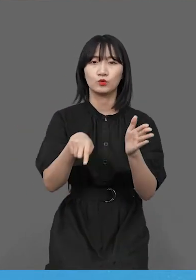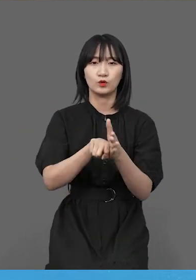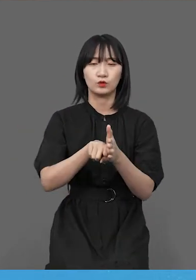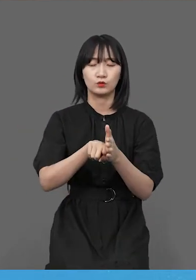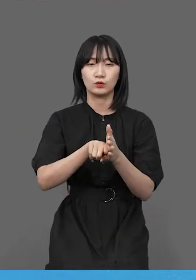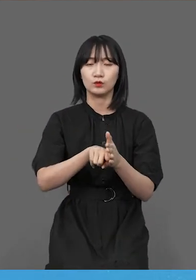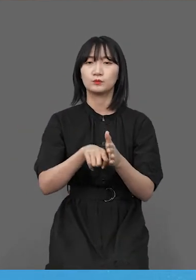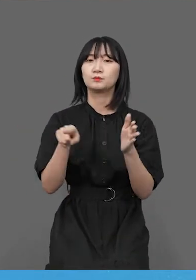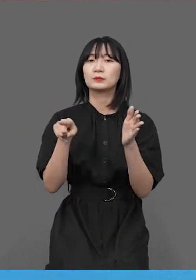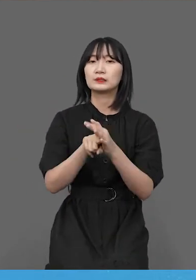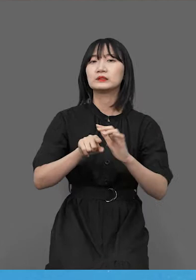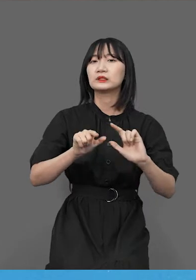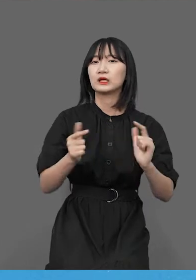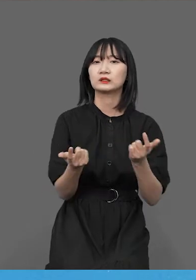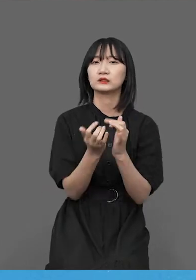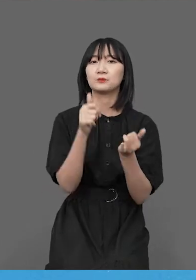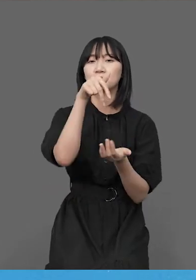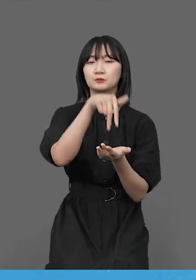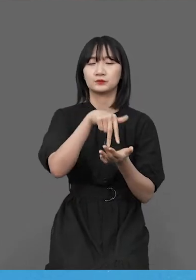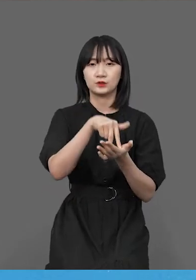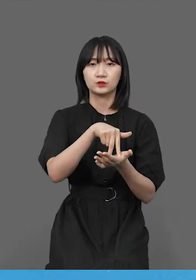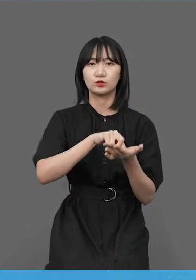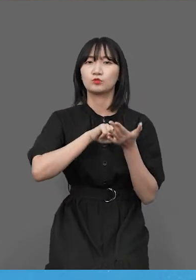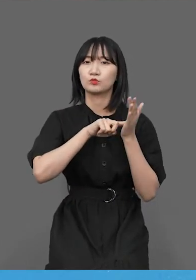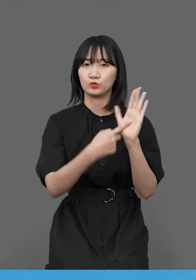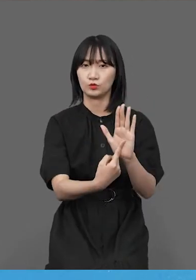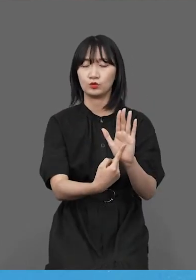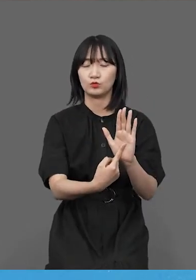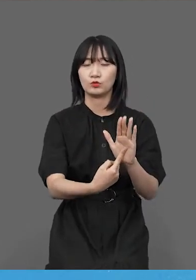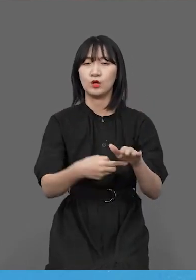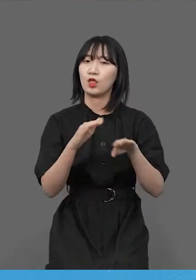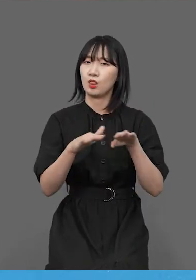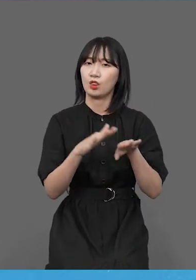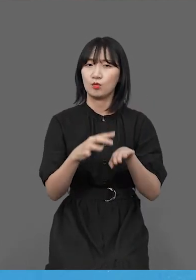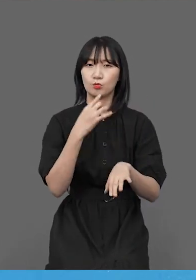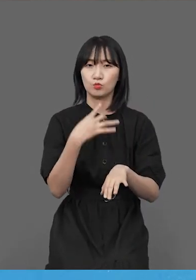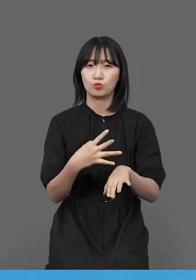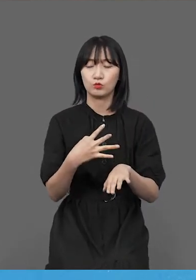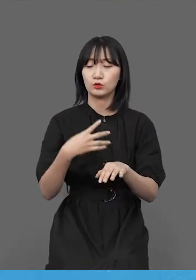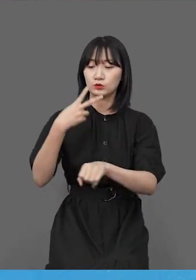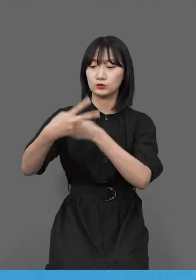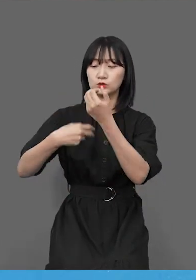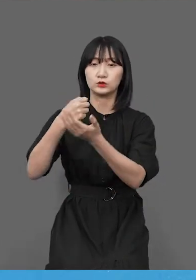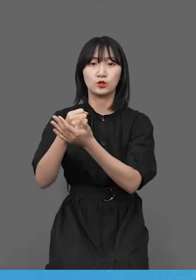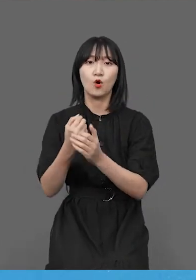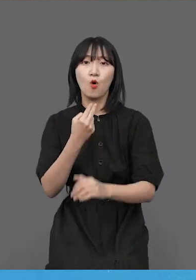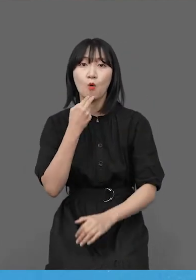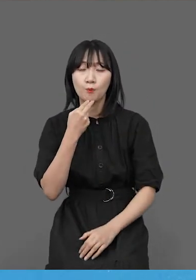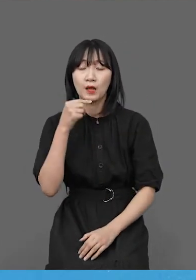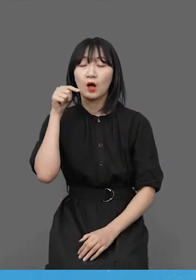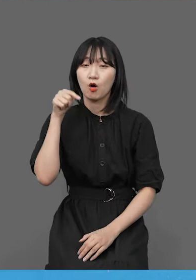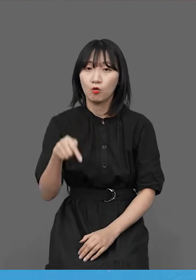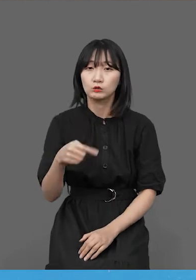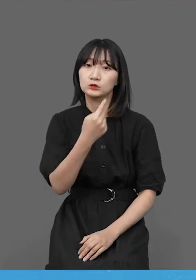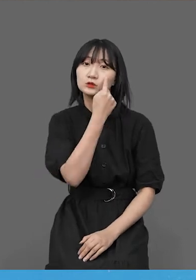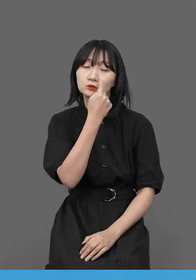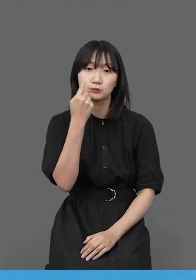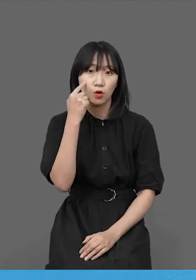어떤 무신론적인 주장이고 해석인 것이지 신이 없다라고 하는 것을 증명한 것이 아니라는